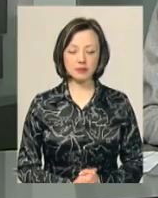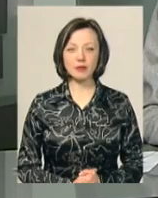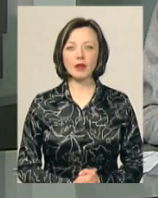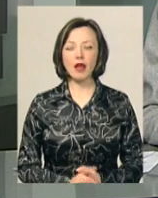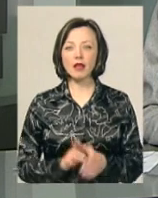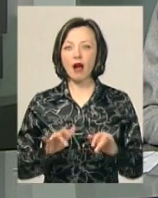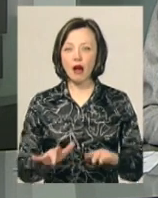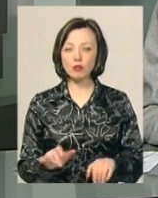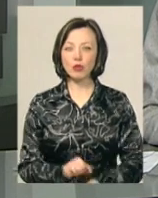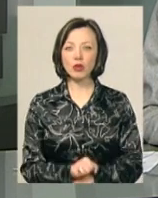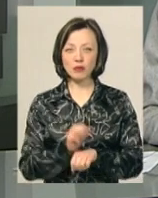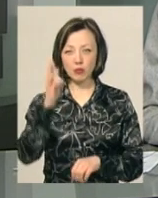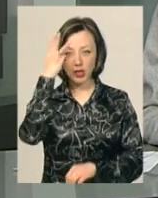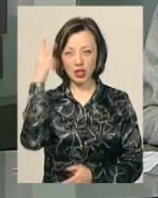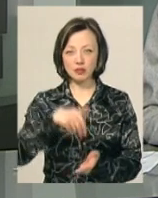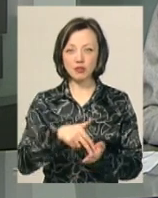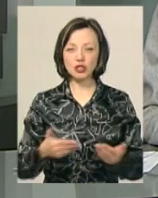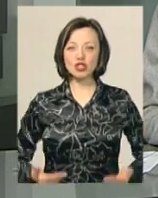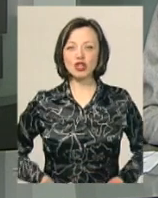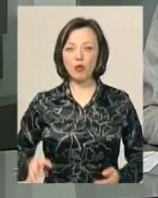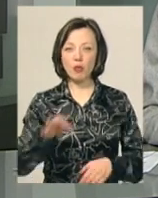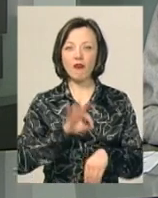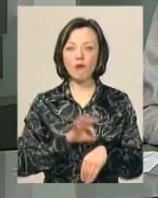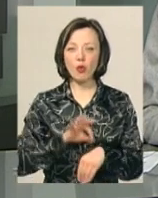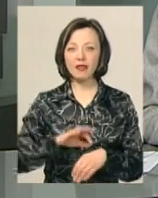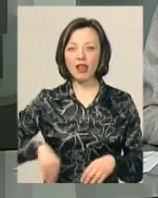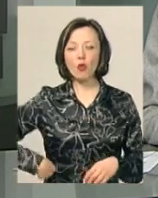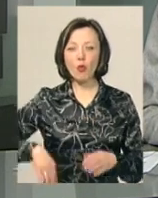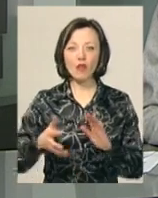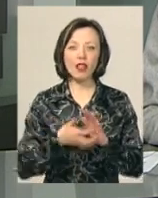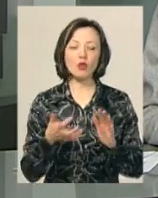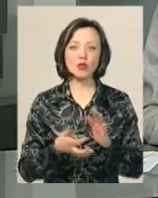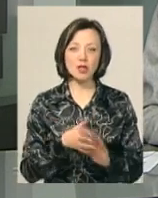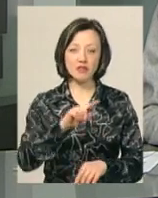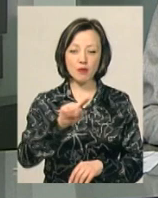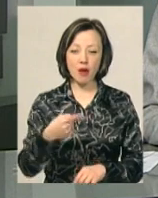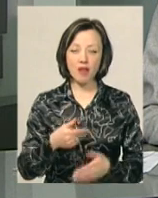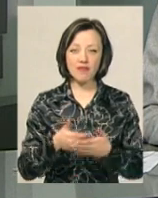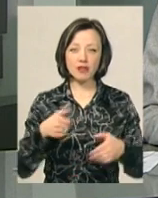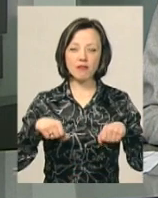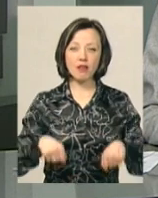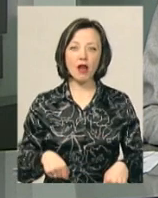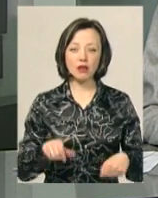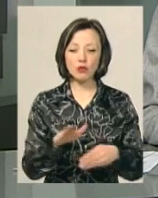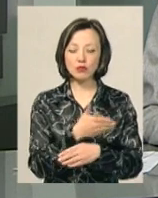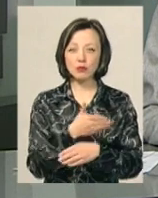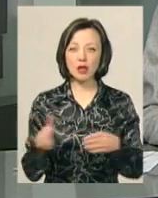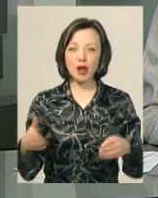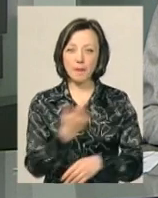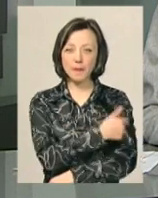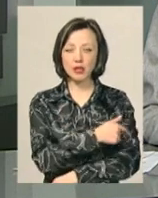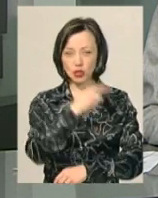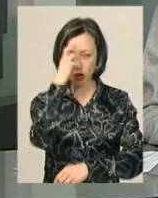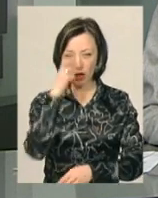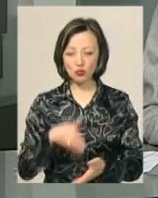На акцію протесту у Хмельницькому вийшли жителі області, хворі на ниркову недостатність. Вимагали від обласної влади розподілити частину медичної